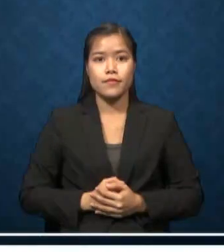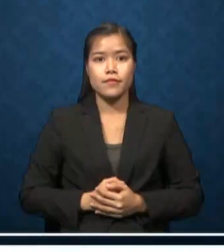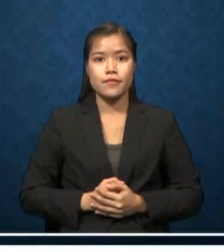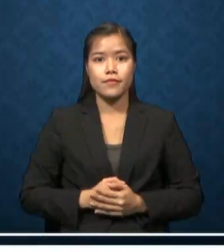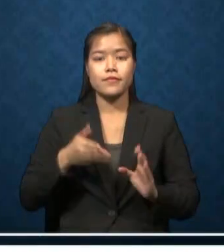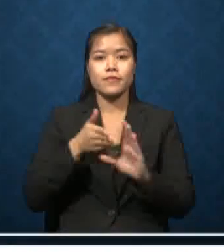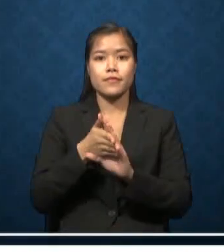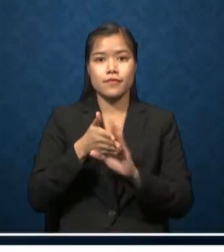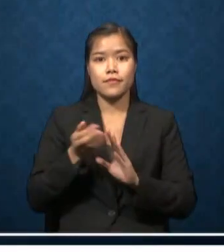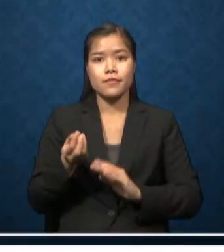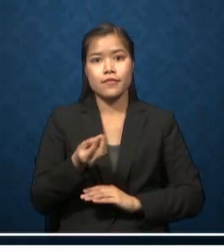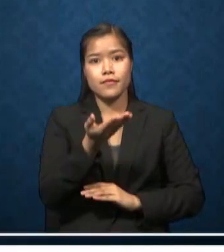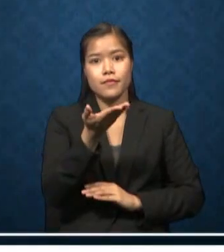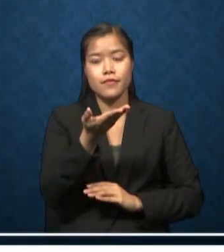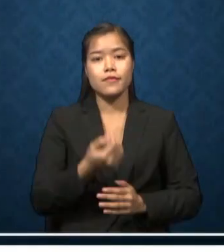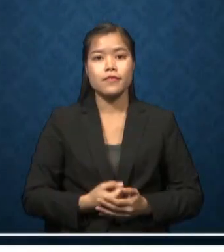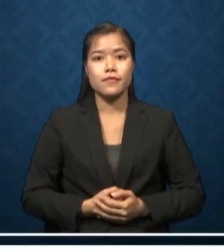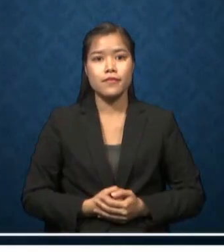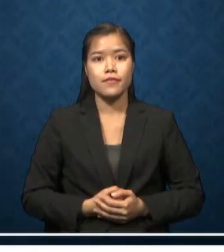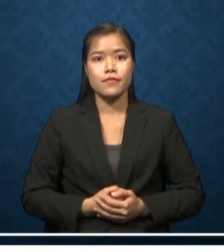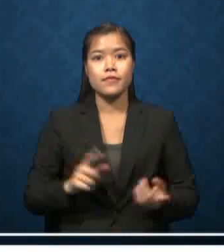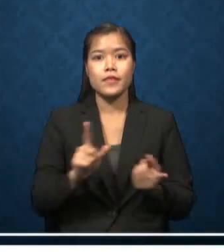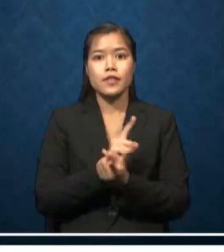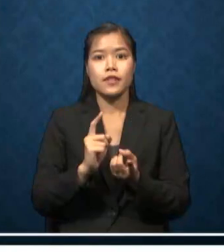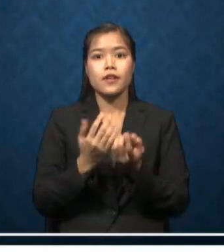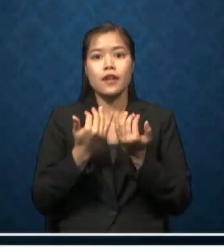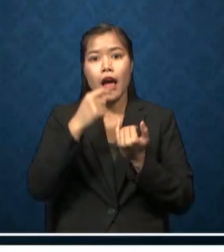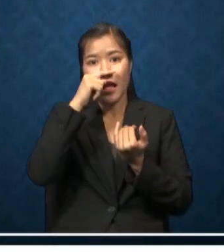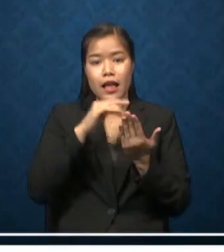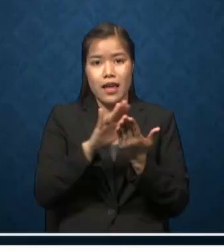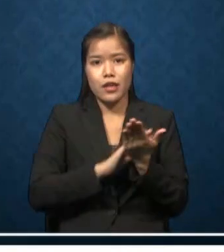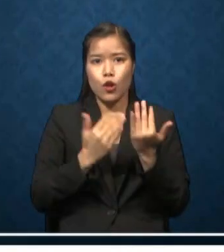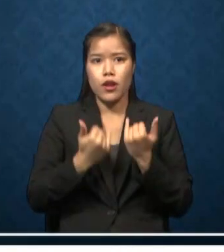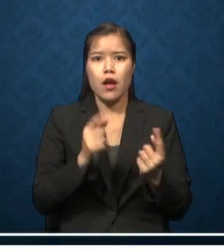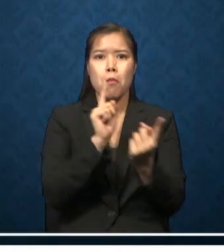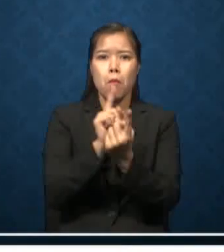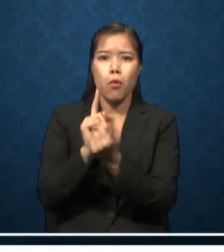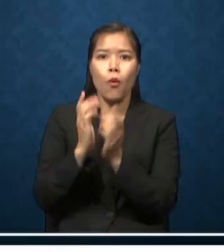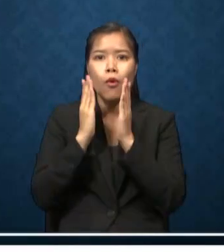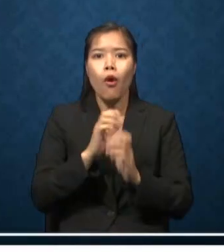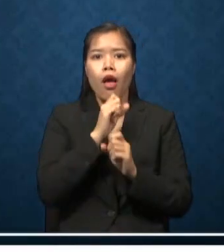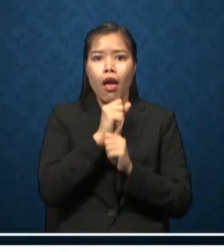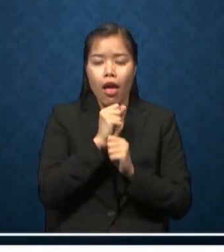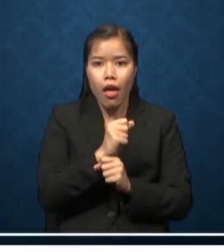ไลด์ค่ะจะเห็นว่าสังคมไทยเป็นสังคมผู้สูงอายุมาตั้งแ